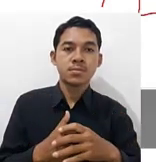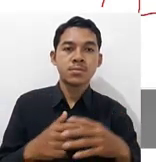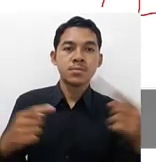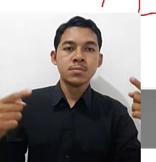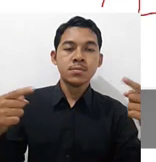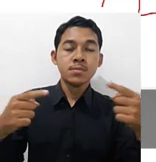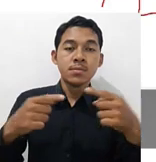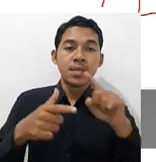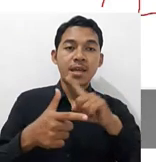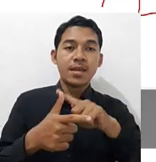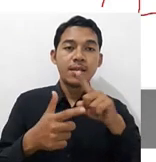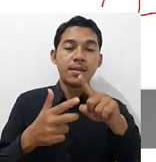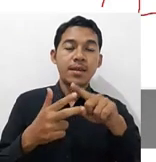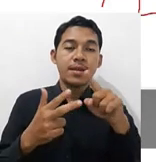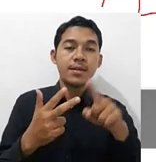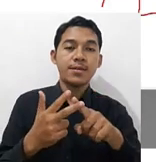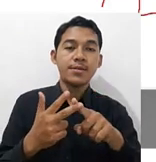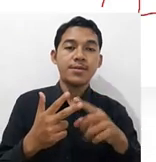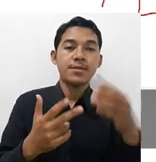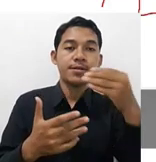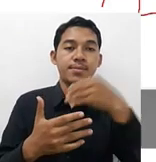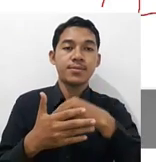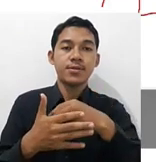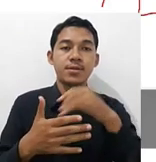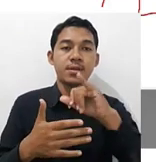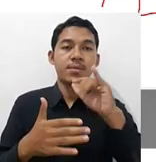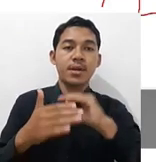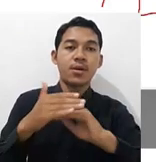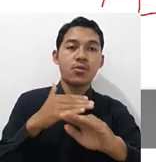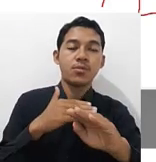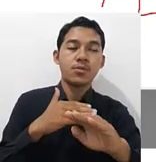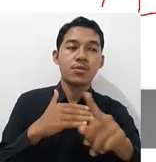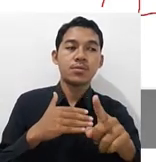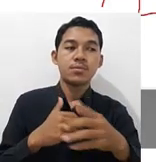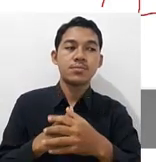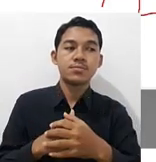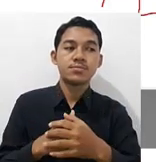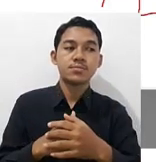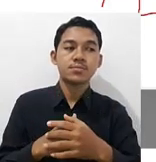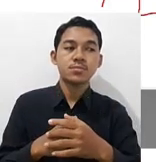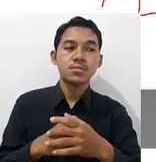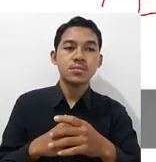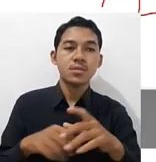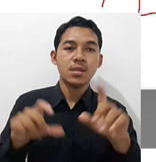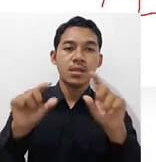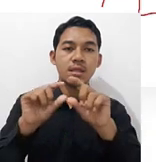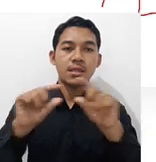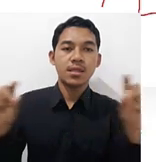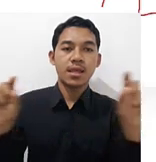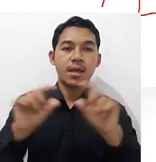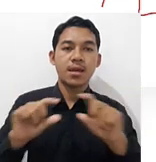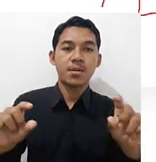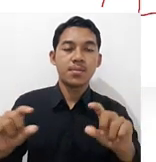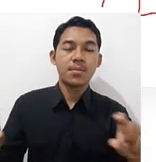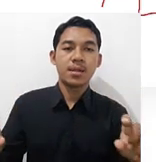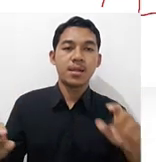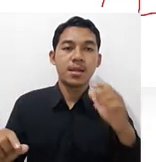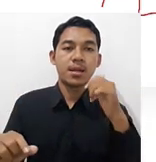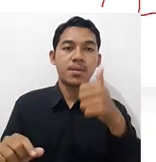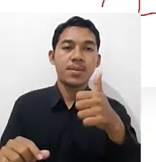hubungan antara input dan output dari gerbang logika ini direpresentasikan menggunakan tabel kebenaran.